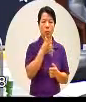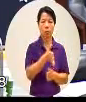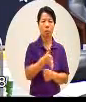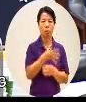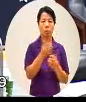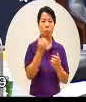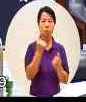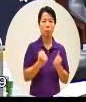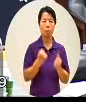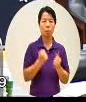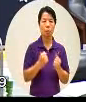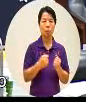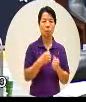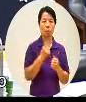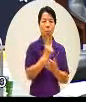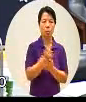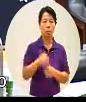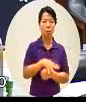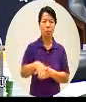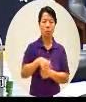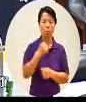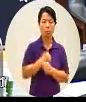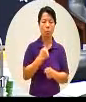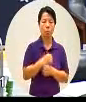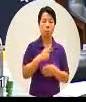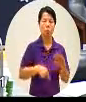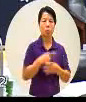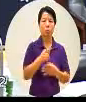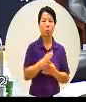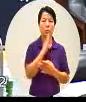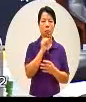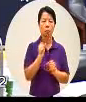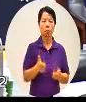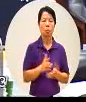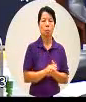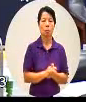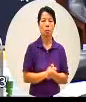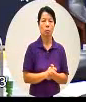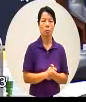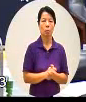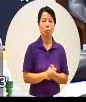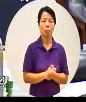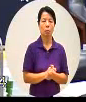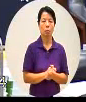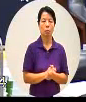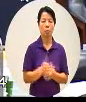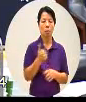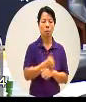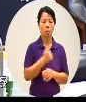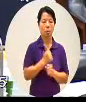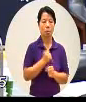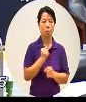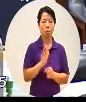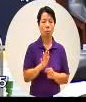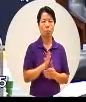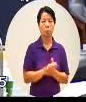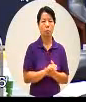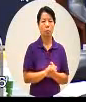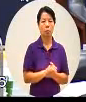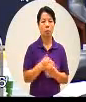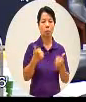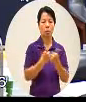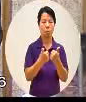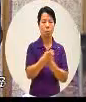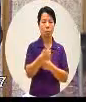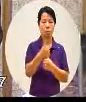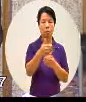里面每一个单位在做事的？ 我在想是不是 每天上班的吗？ 上班要上班的，我相信是议员要了